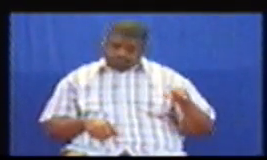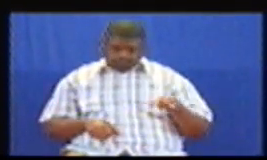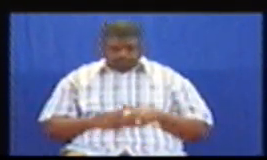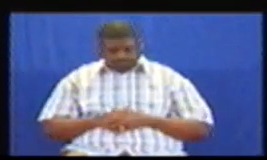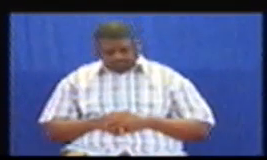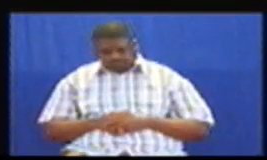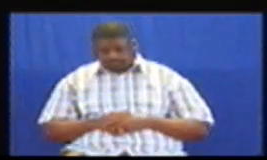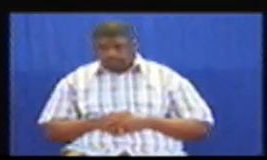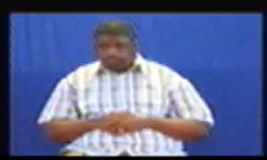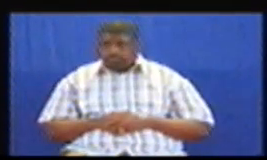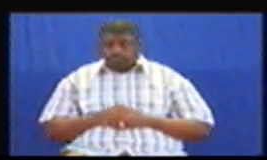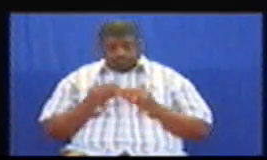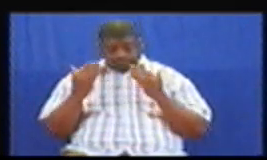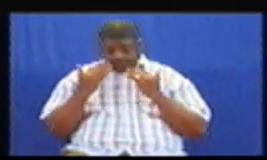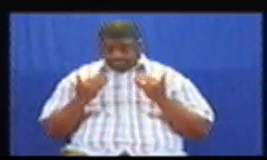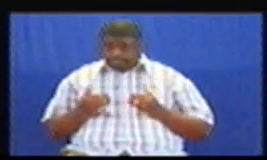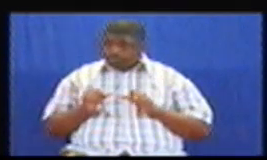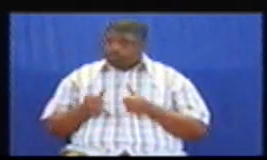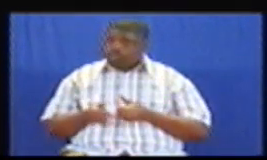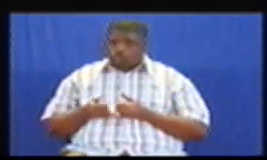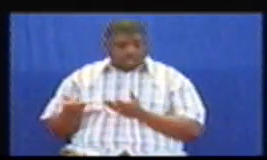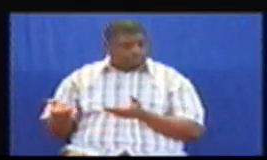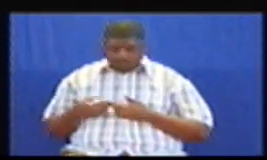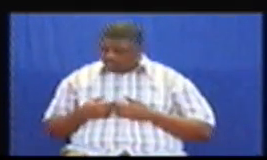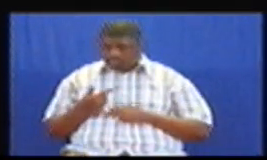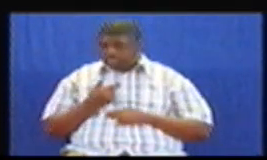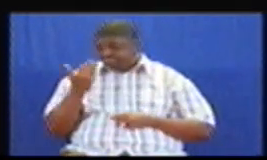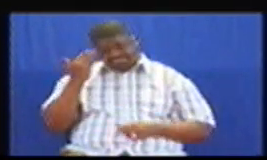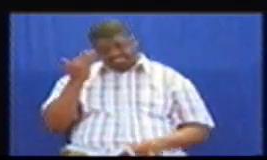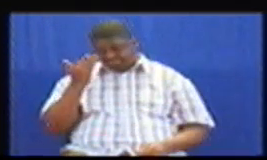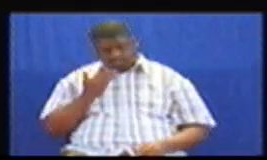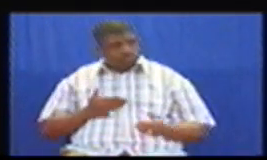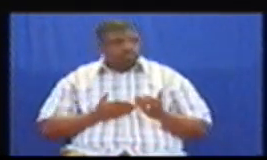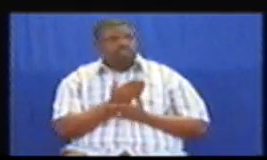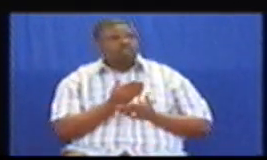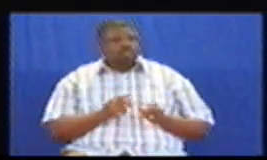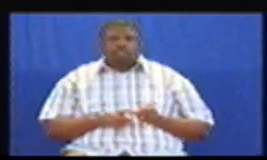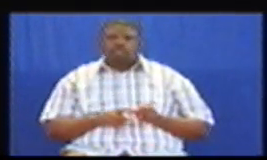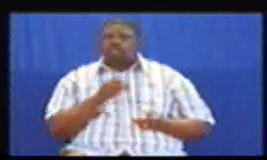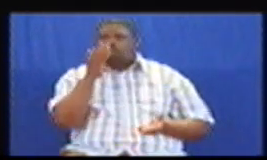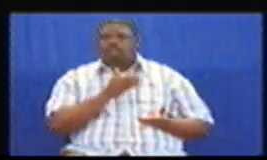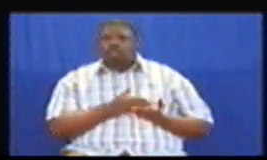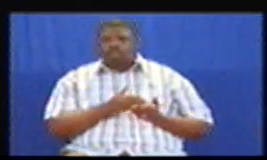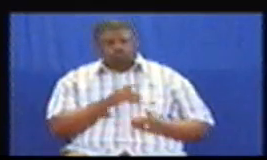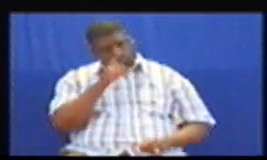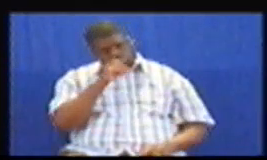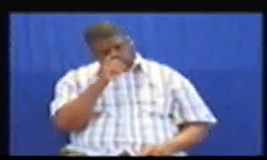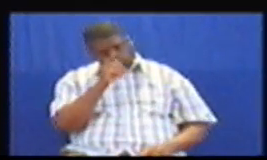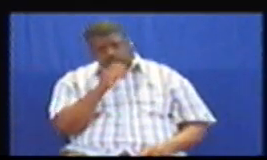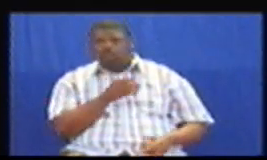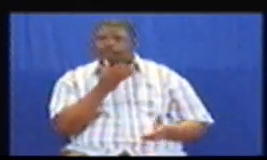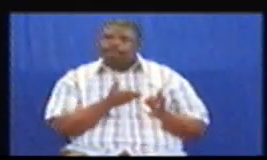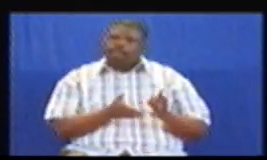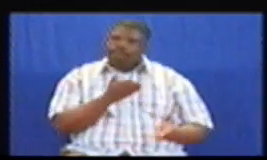mhusika. Na jaji bado hayapokei tu na kuyapitisha, ana haki ya kuyachunguza, kuyapima